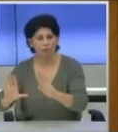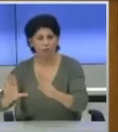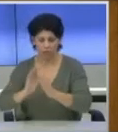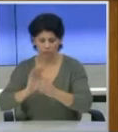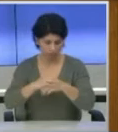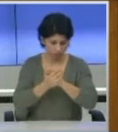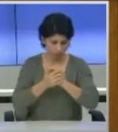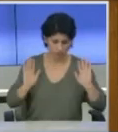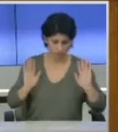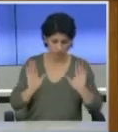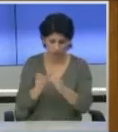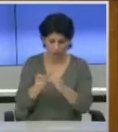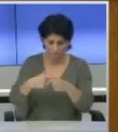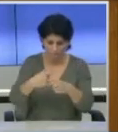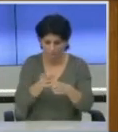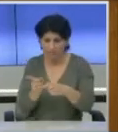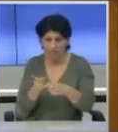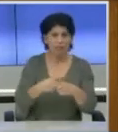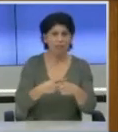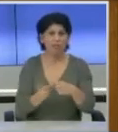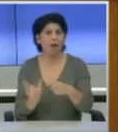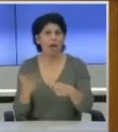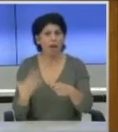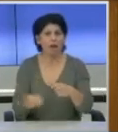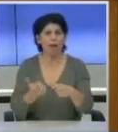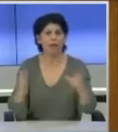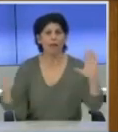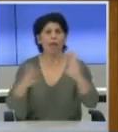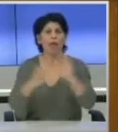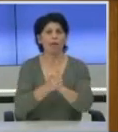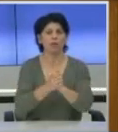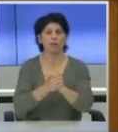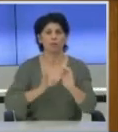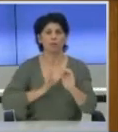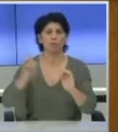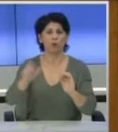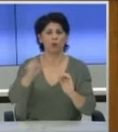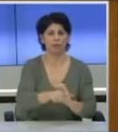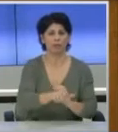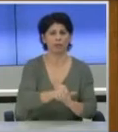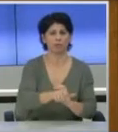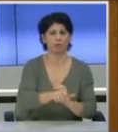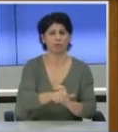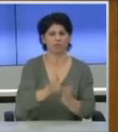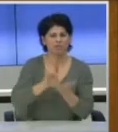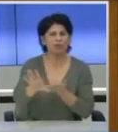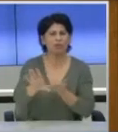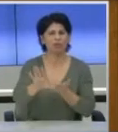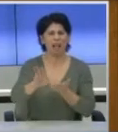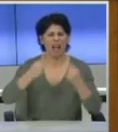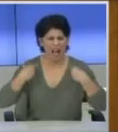πηξίδα την ενότητα των πολιτών, αποκρούοντας